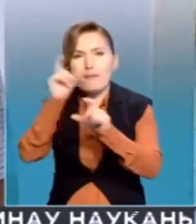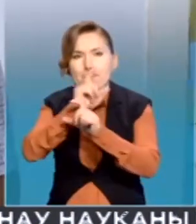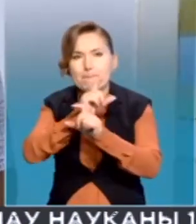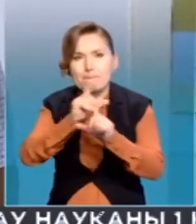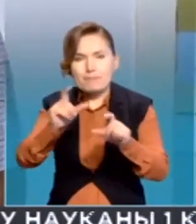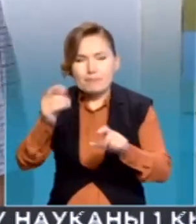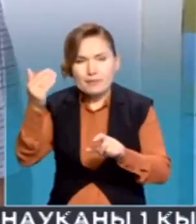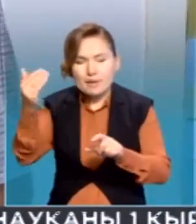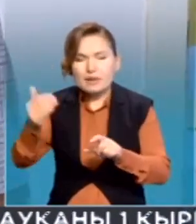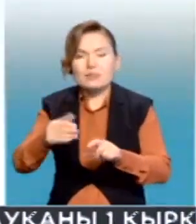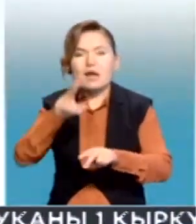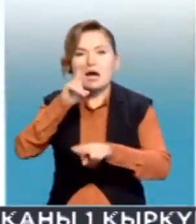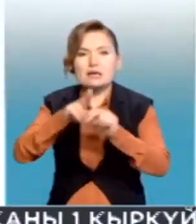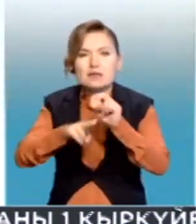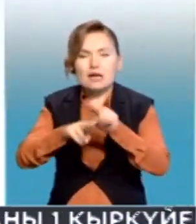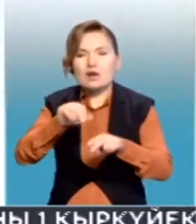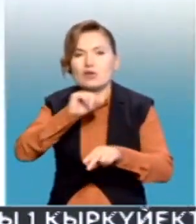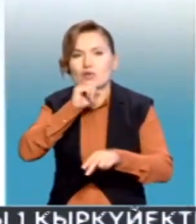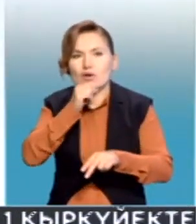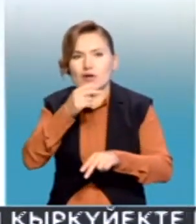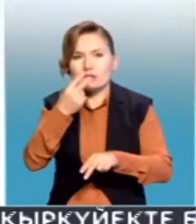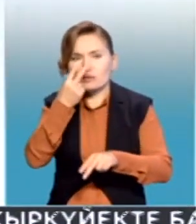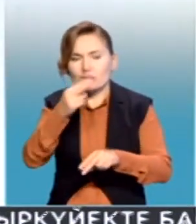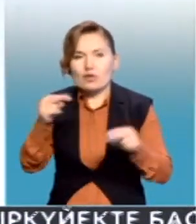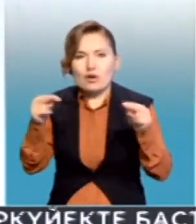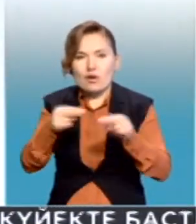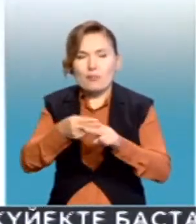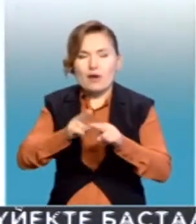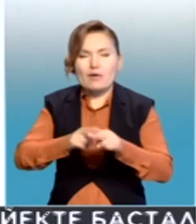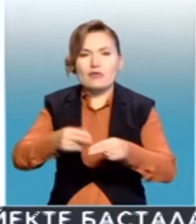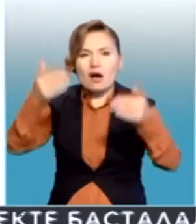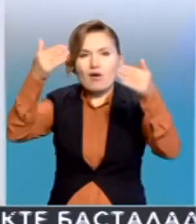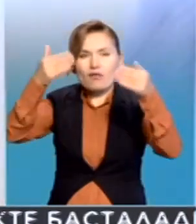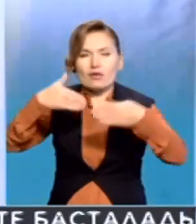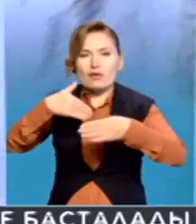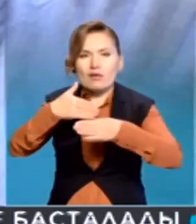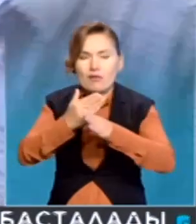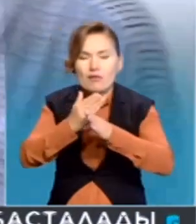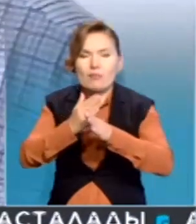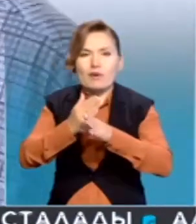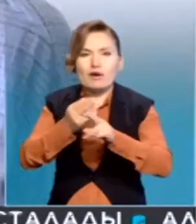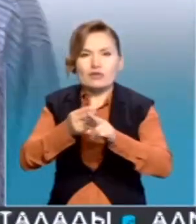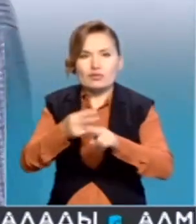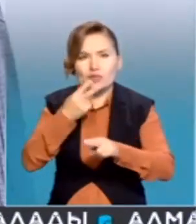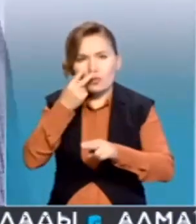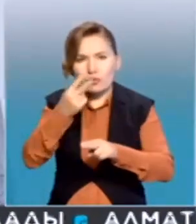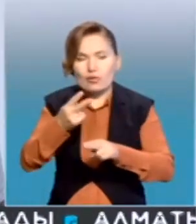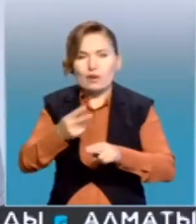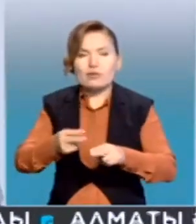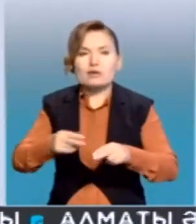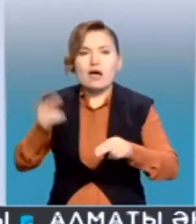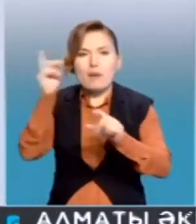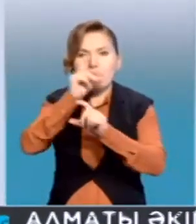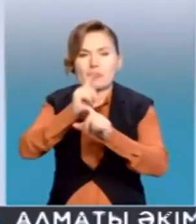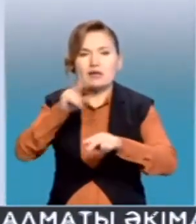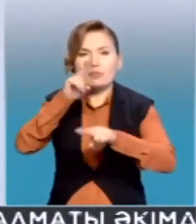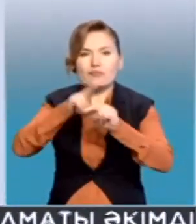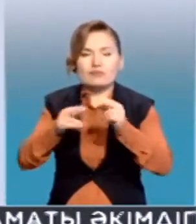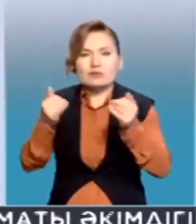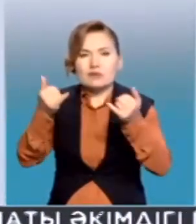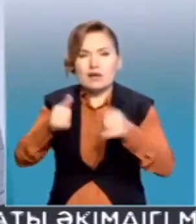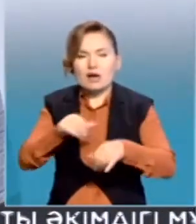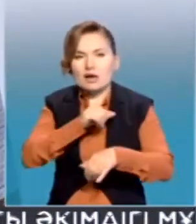толық көрген. Айтуынша іргетасы да қабырғасы да талапқа сай қаланбаған. Төбесінің бәрі уже пәскеріп салбырап түсі